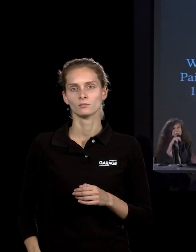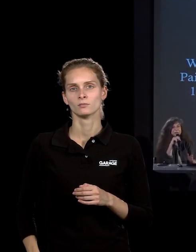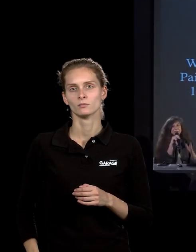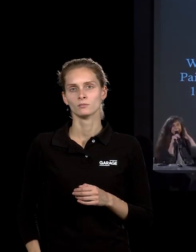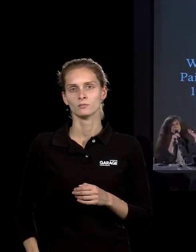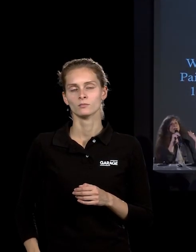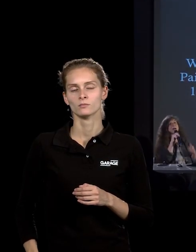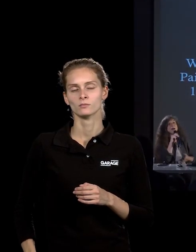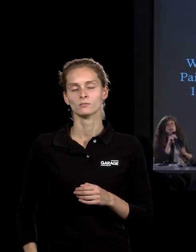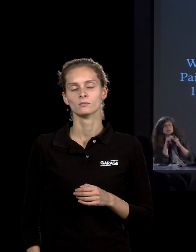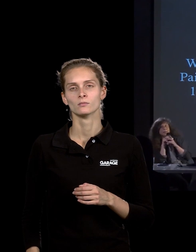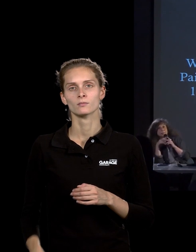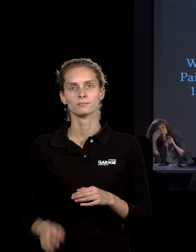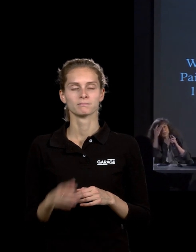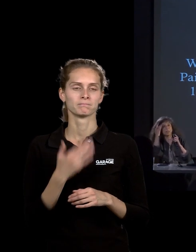Забавная фотография.